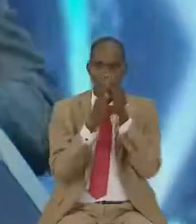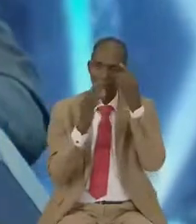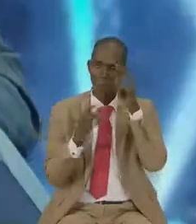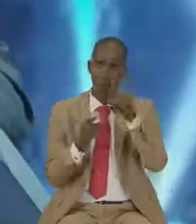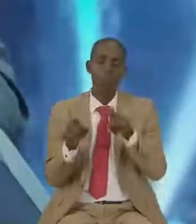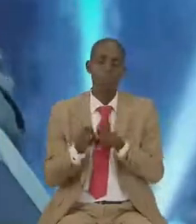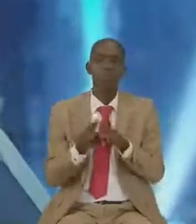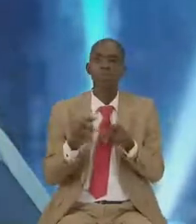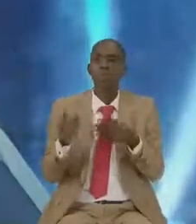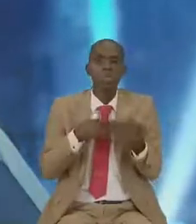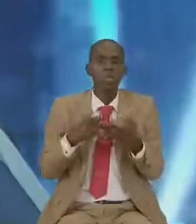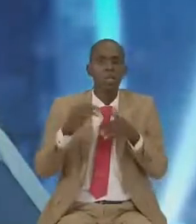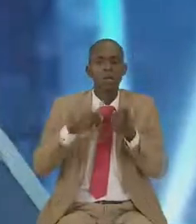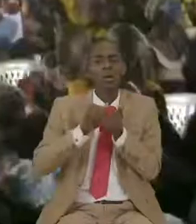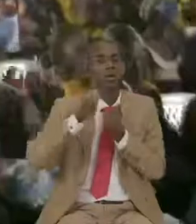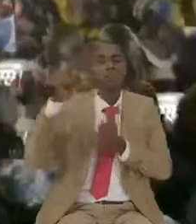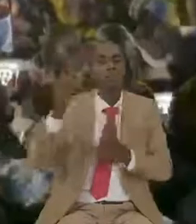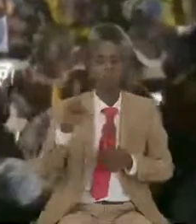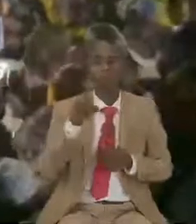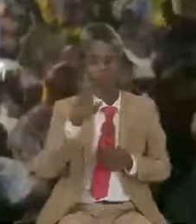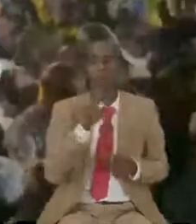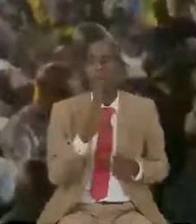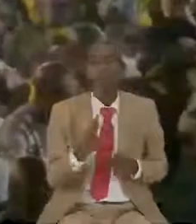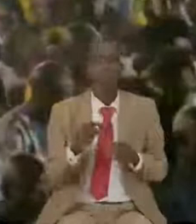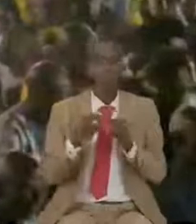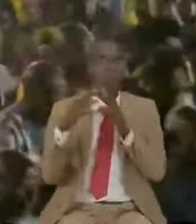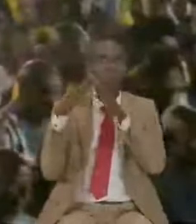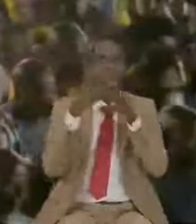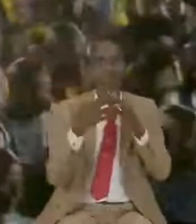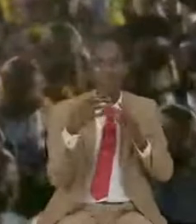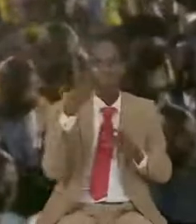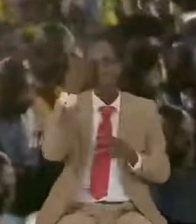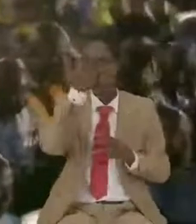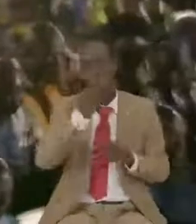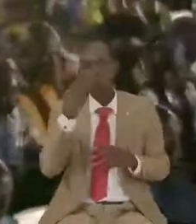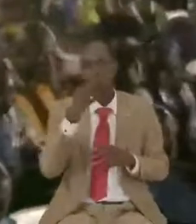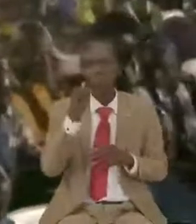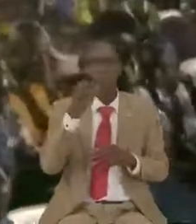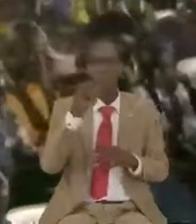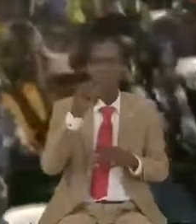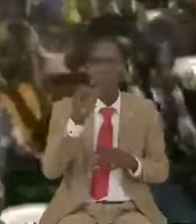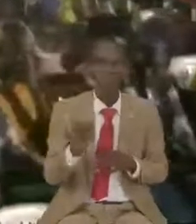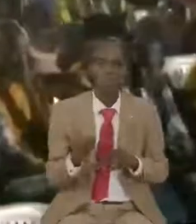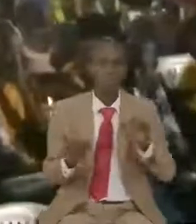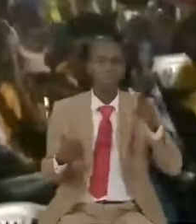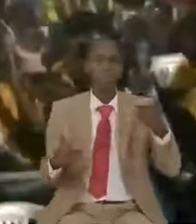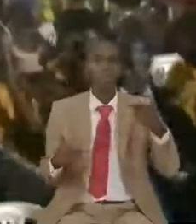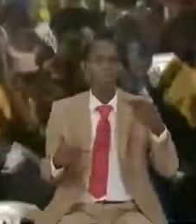L'homme de Dieu viendra prier pour vous, où que vous vous trouviez, que ce soit en Amérique, en